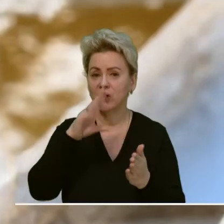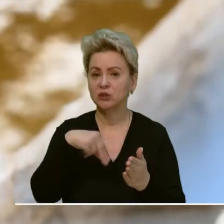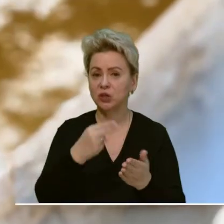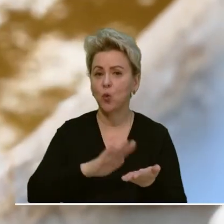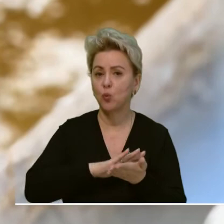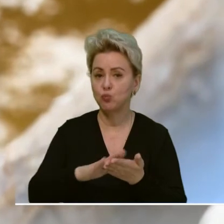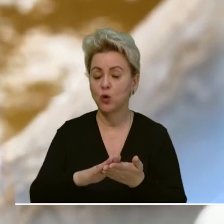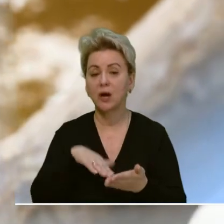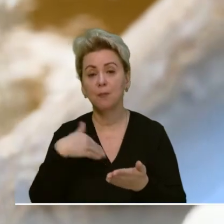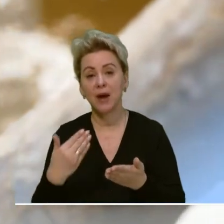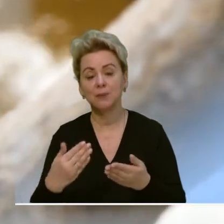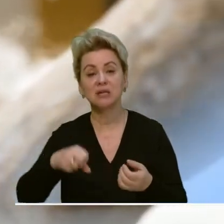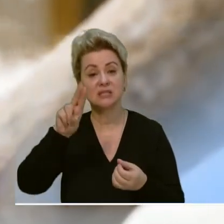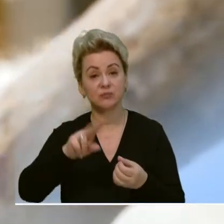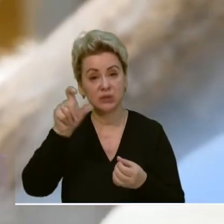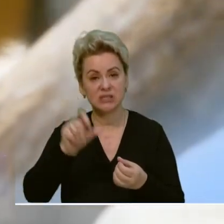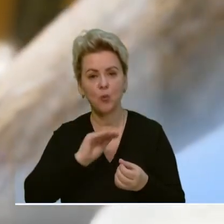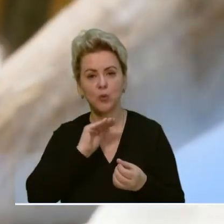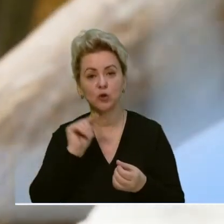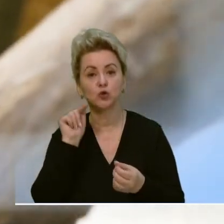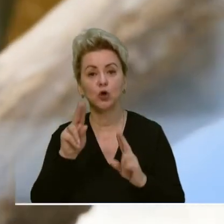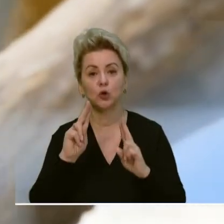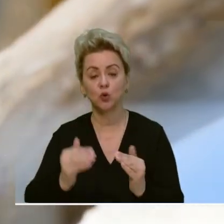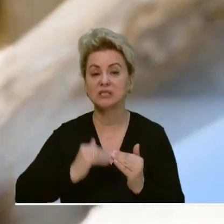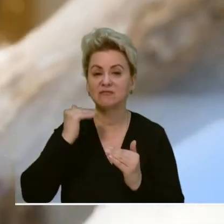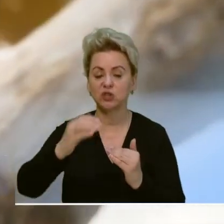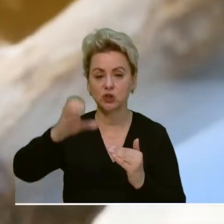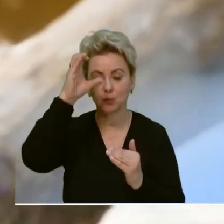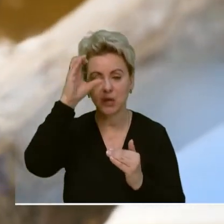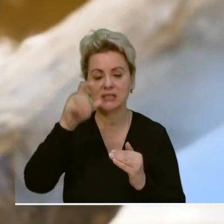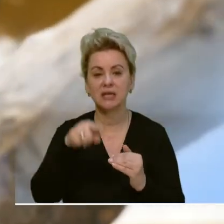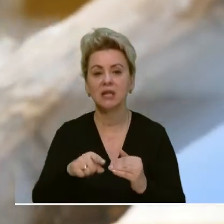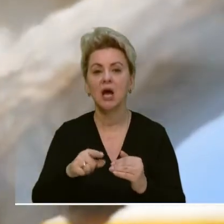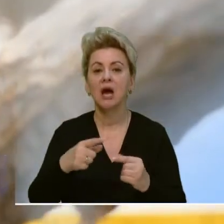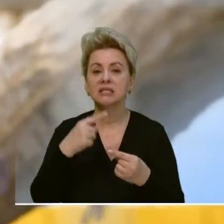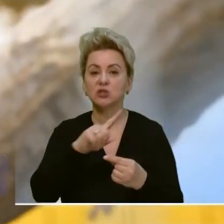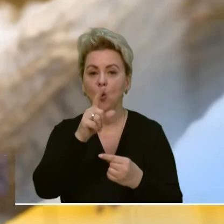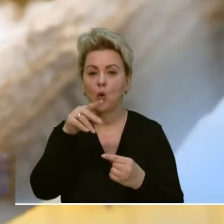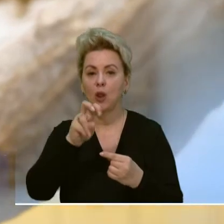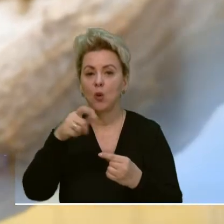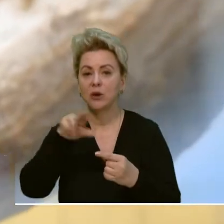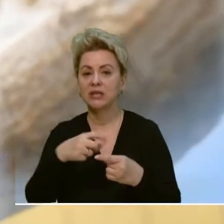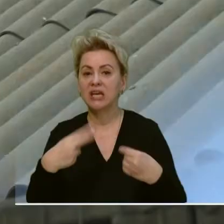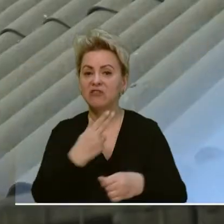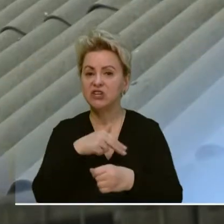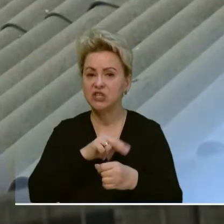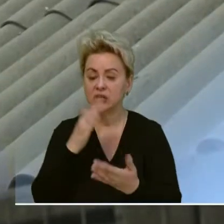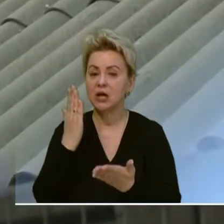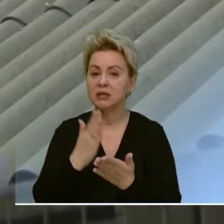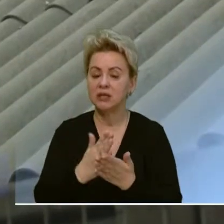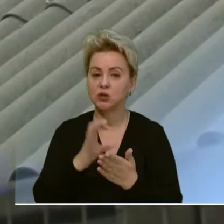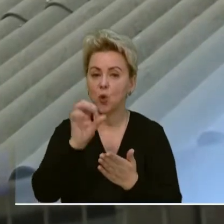уборка. Помимо орнитологов-профессионалов, тех, кто с высшим образованием в сфере биологии, зоологии или ветеринарии,